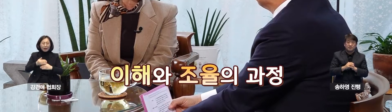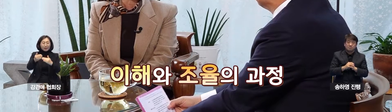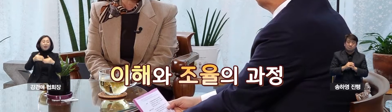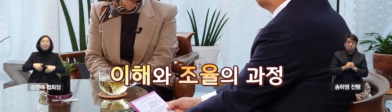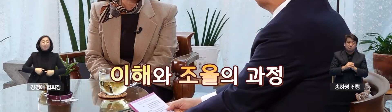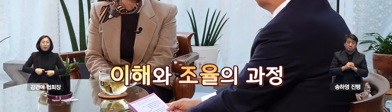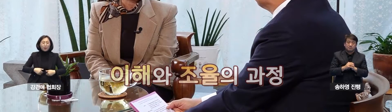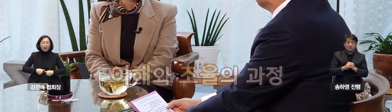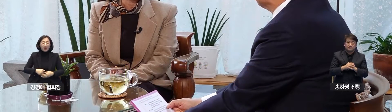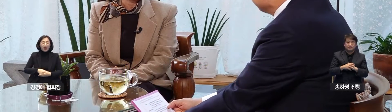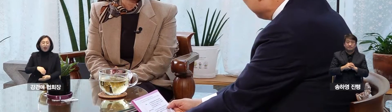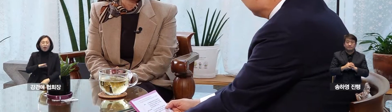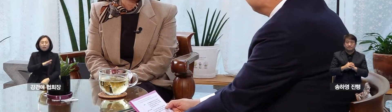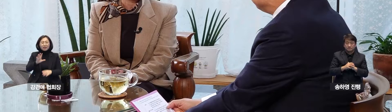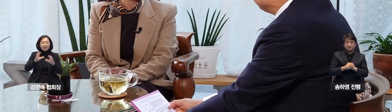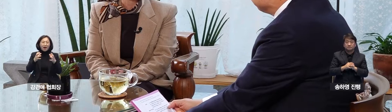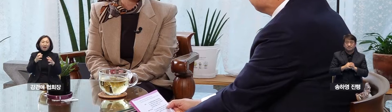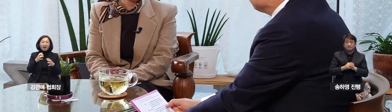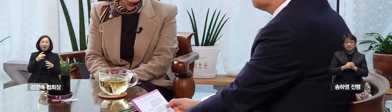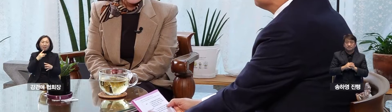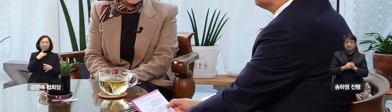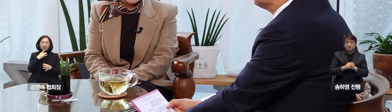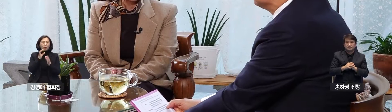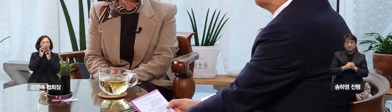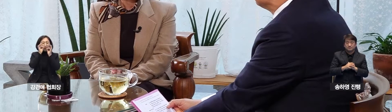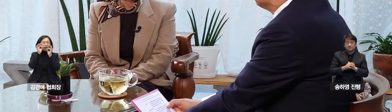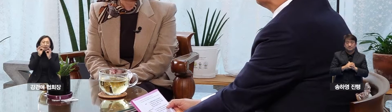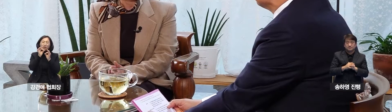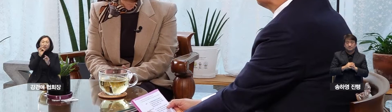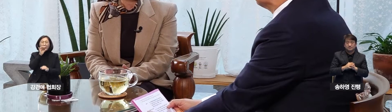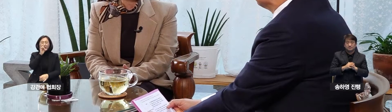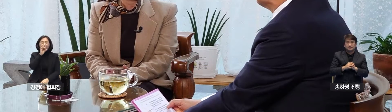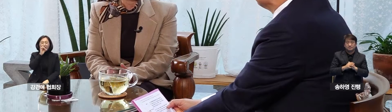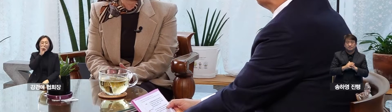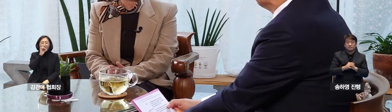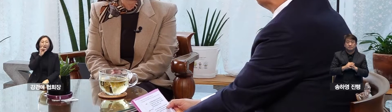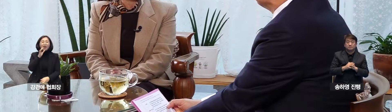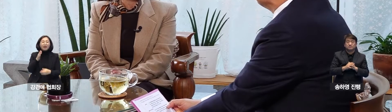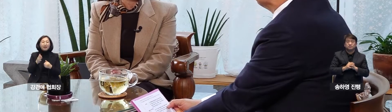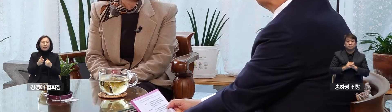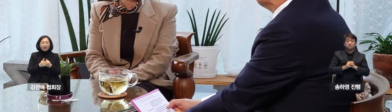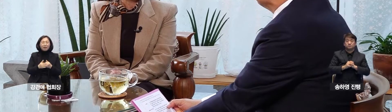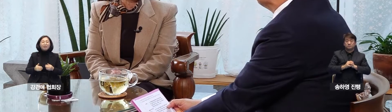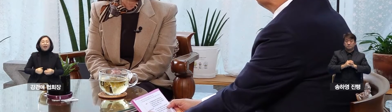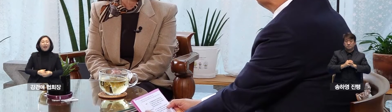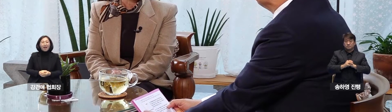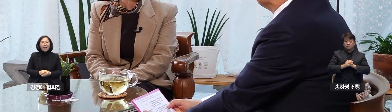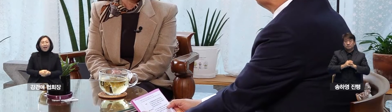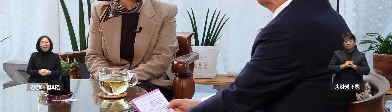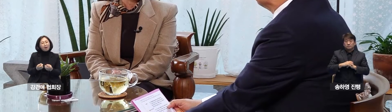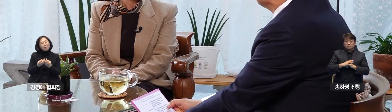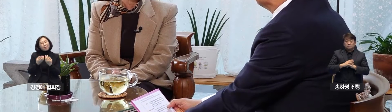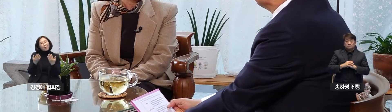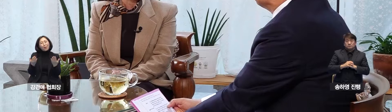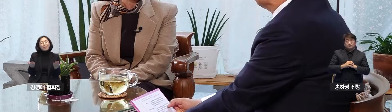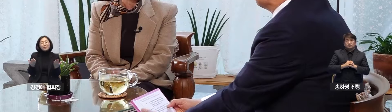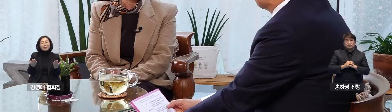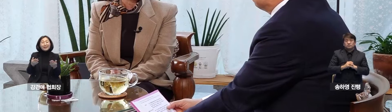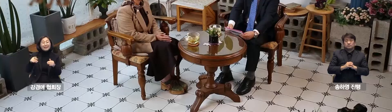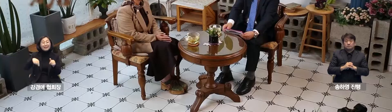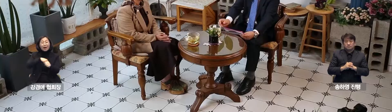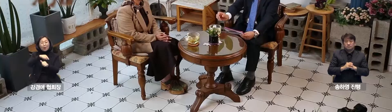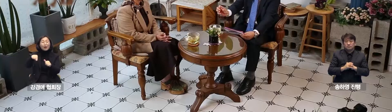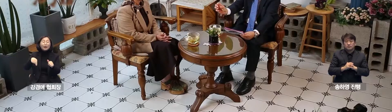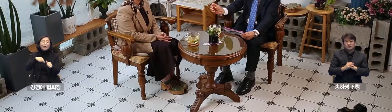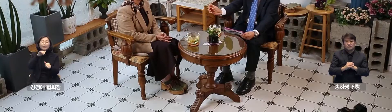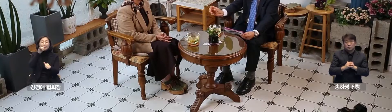또 단독으로만 갈 수 없는 상태이기 때문에 어쩔 수, 밑바닥에는 속내를 보면 어쩔 수 없는 상황도 있을 거라는 생각이